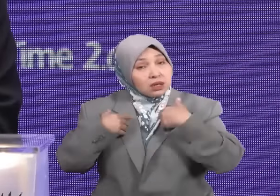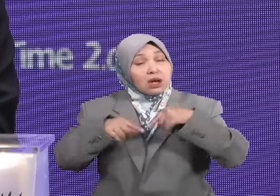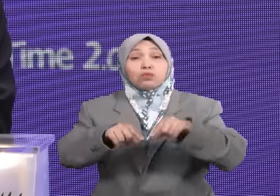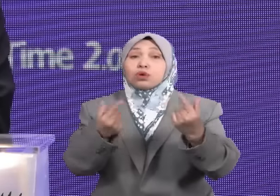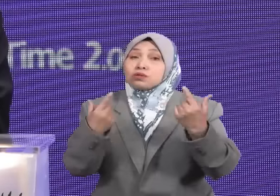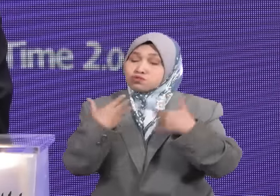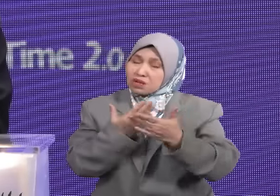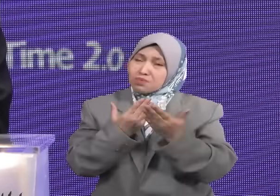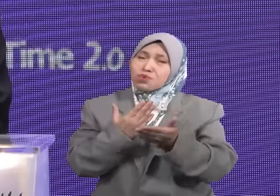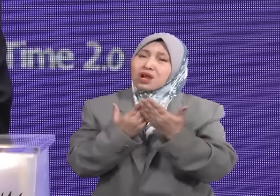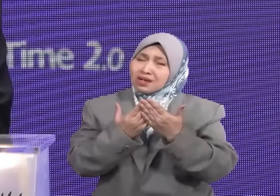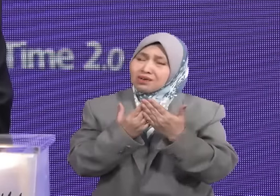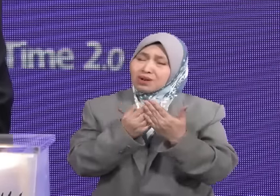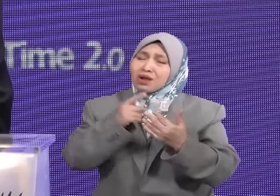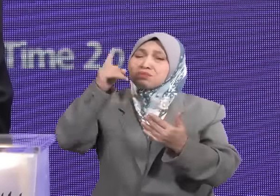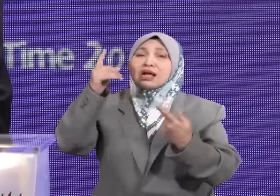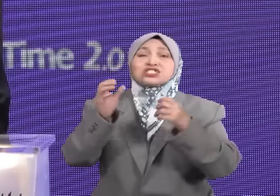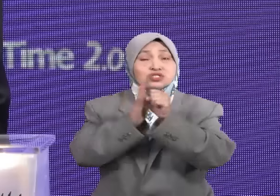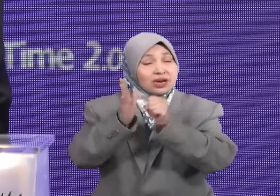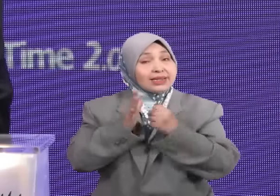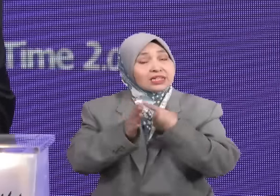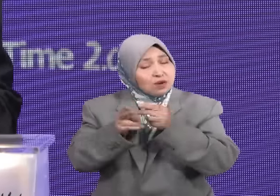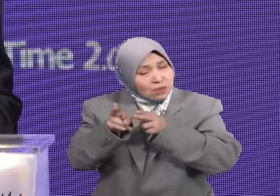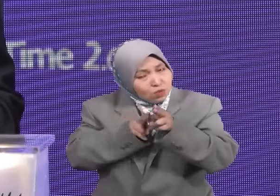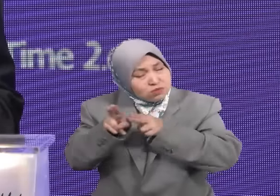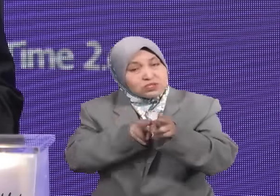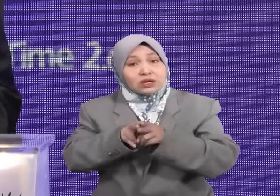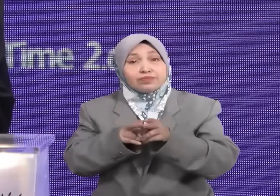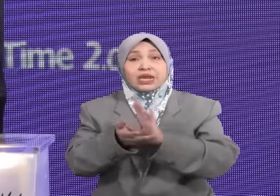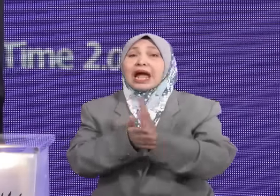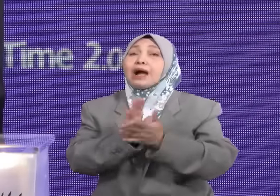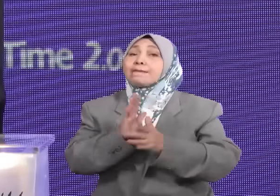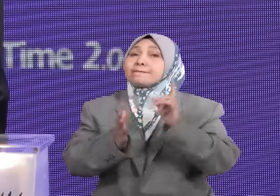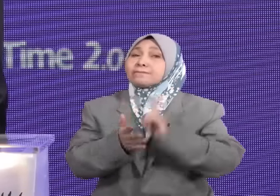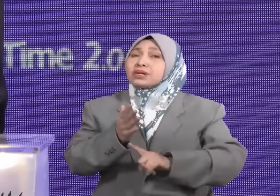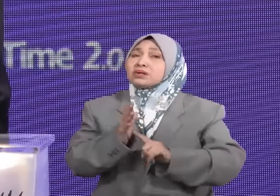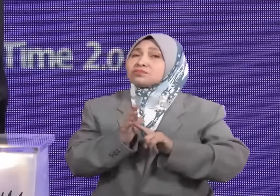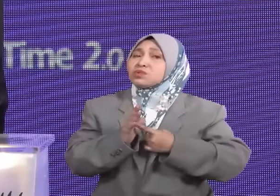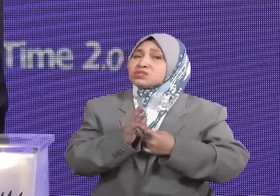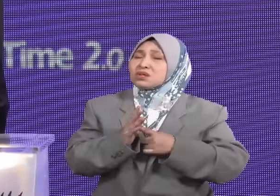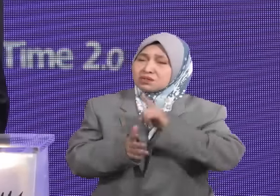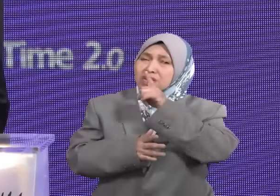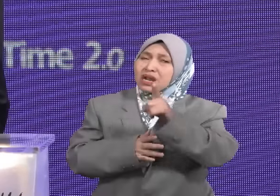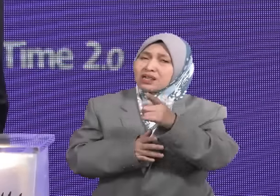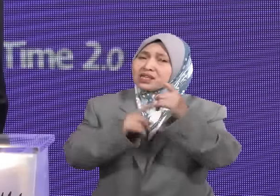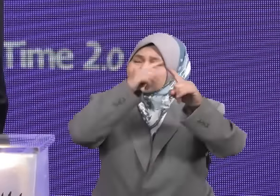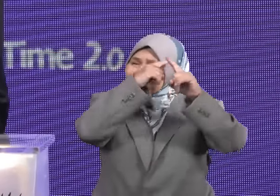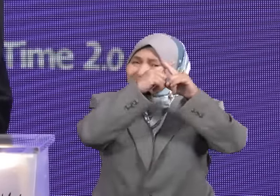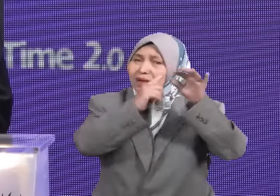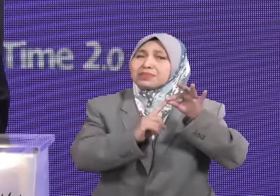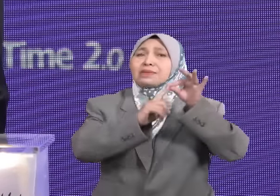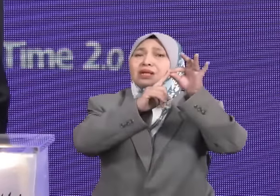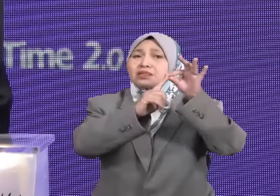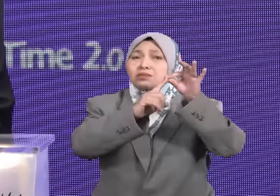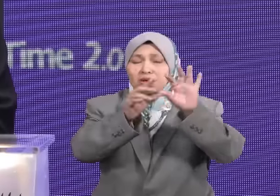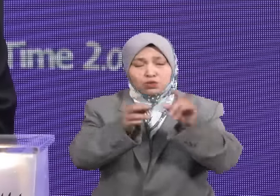sudah dimudahkan oleh Allah, syaratnya kita perlu berusaha. Jadi apakah punca sebenarnya tersilap keutamaan ini?